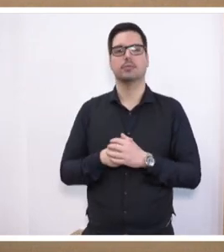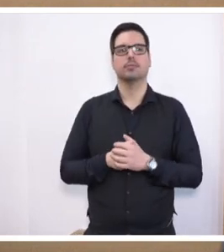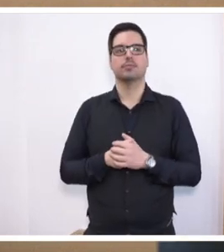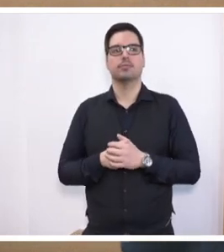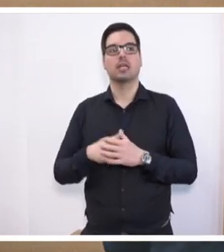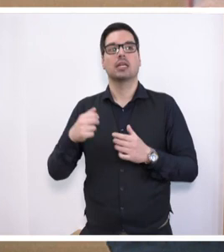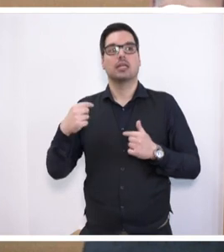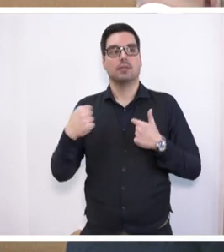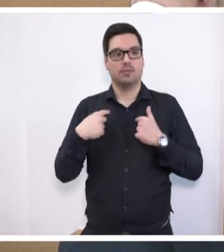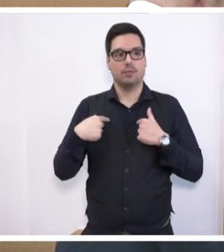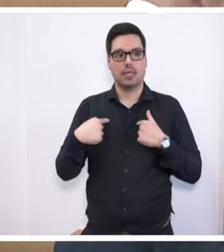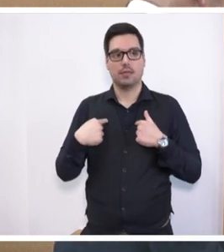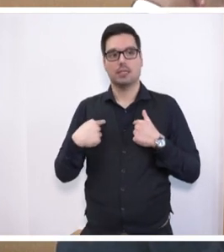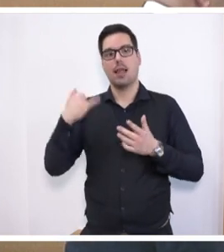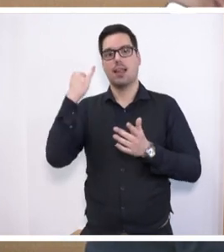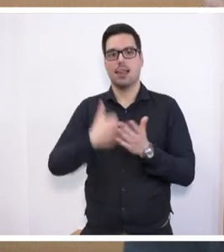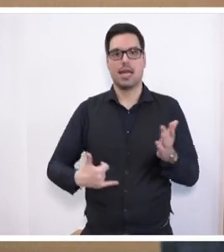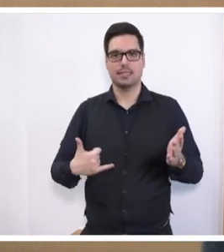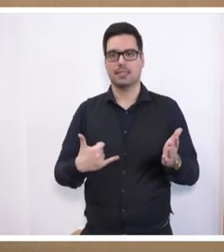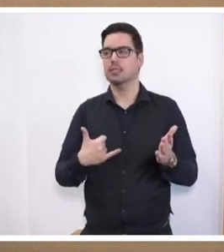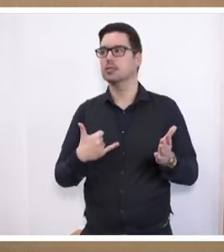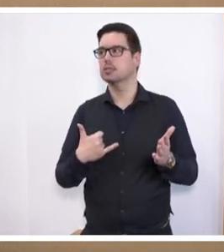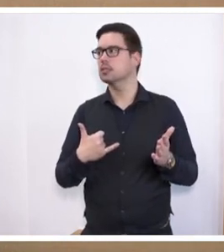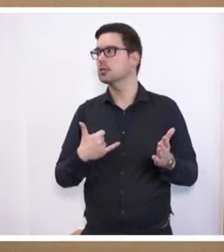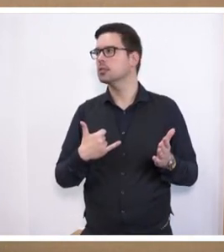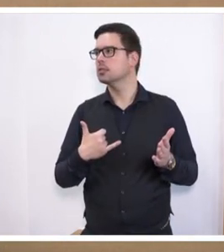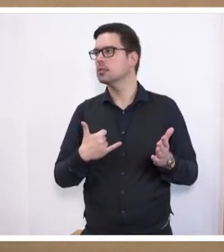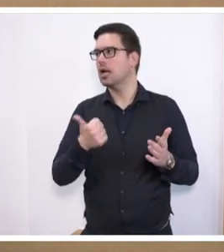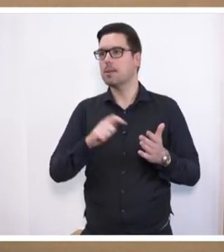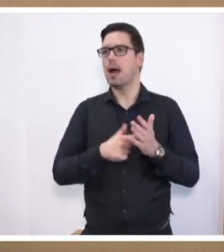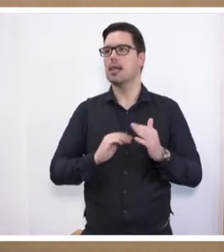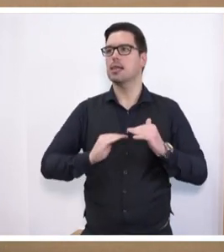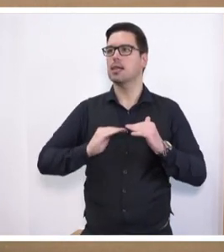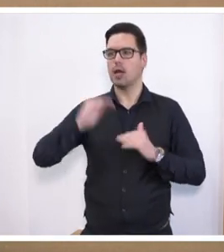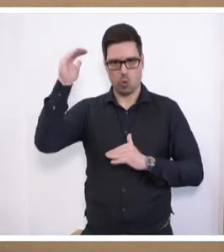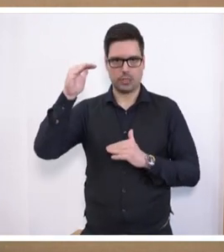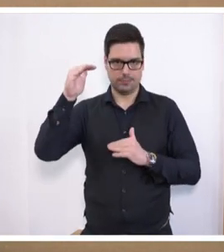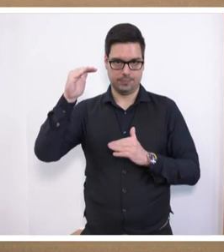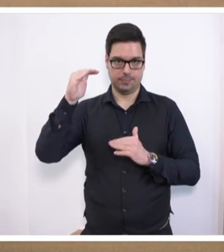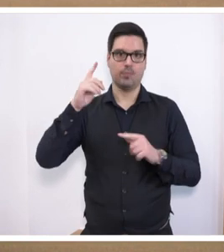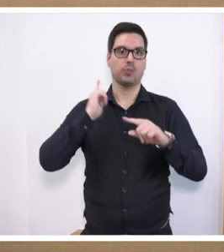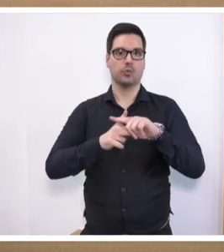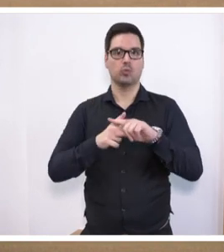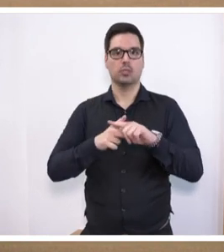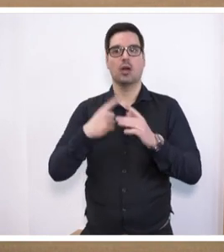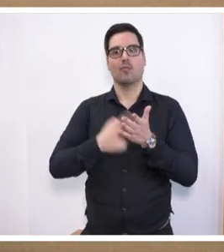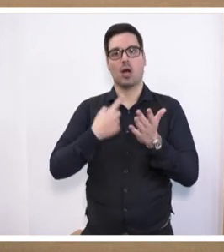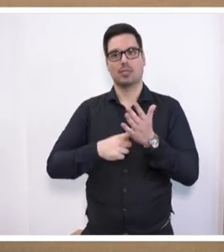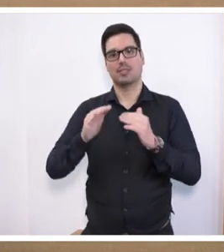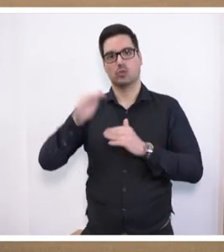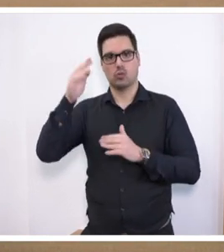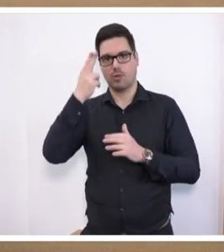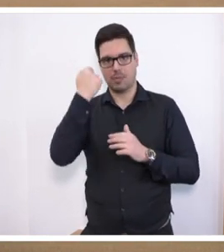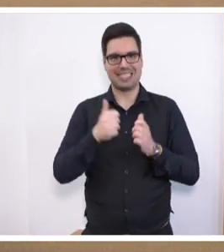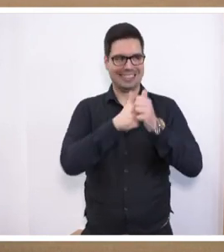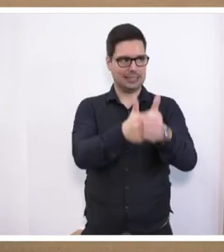Wir haben sie zumindest in der letzten Großen Koalition einmal erhöht. Und die Voraussetzung zur Erhöhung der